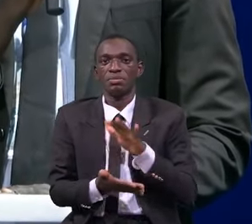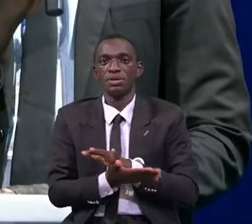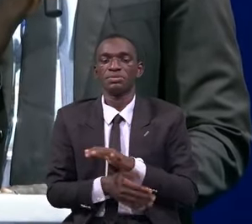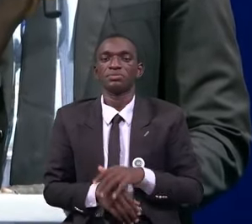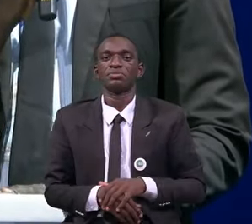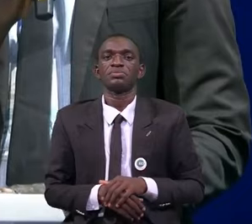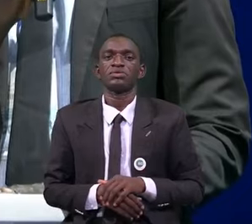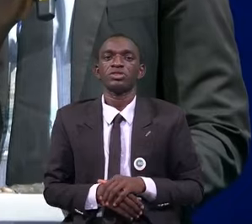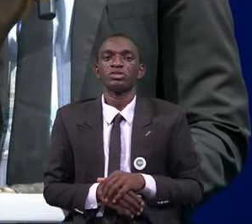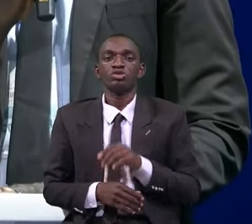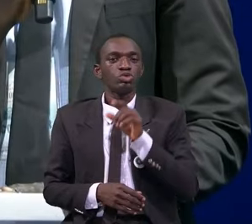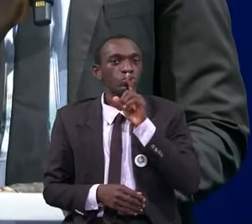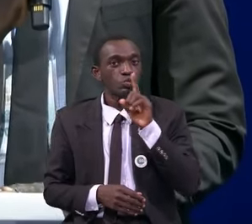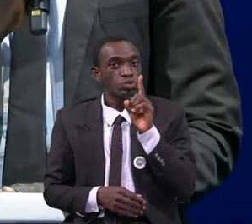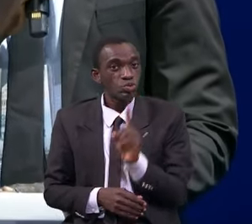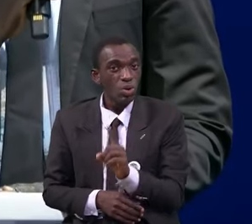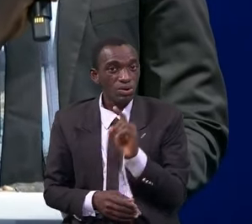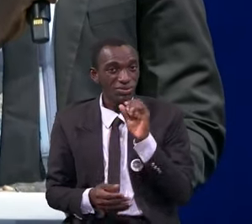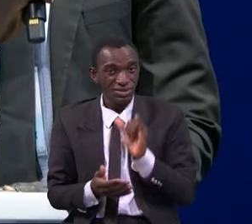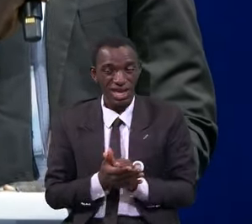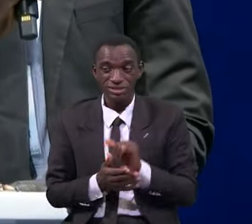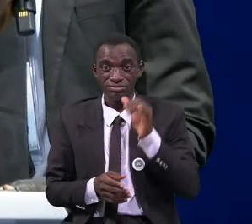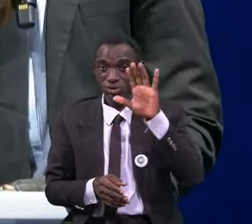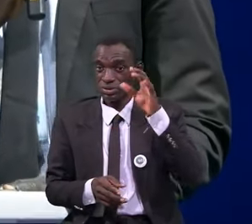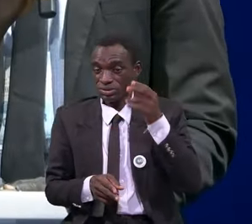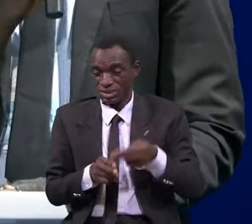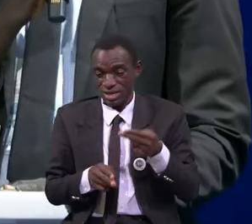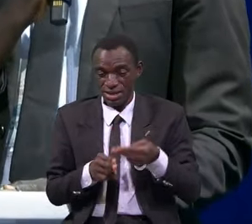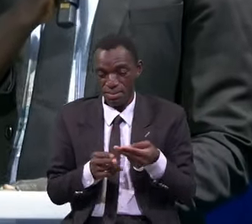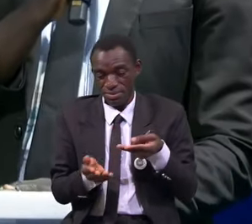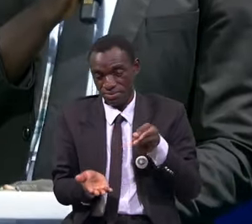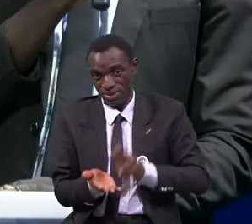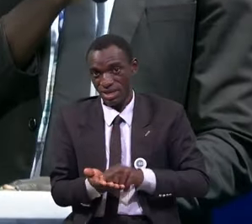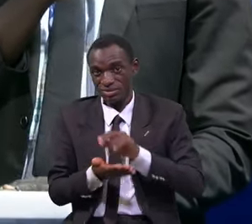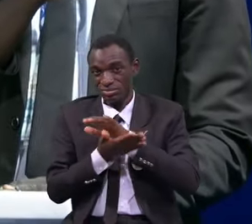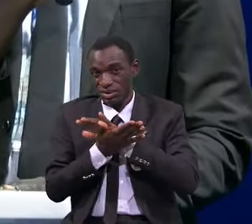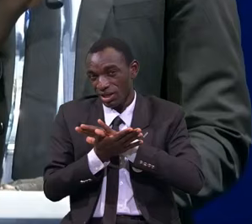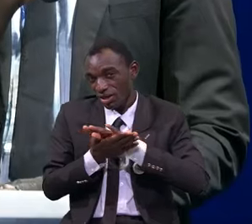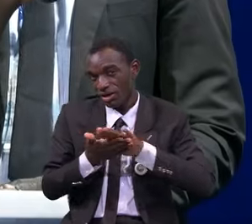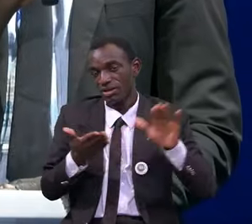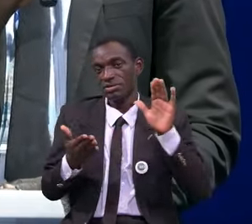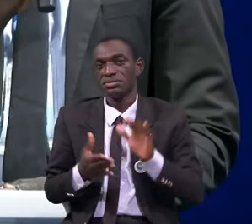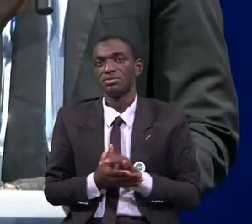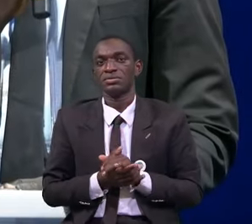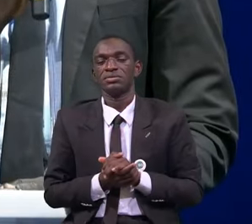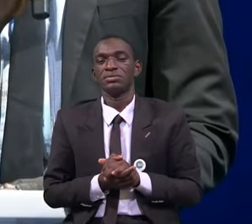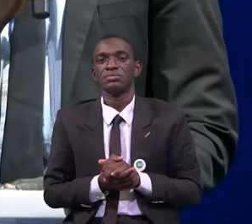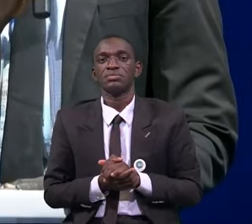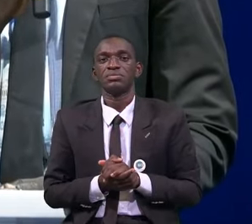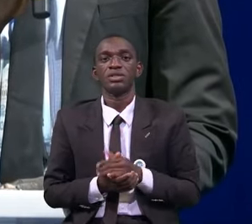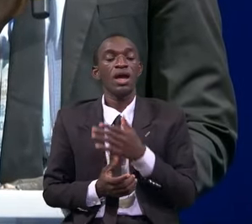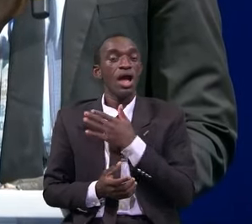l'affiche. Ensure that they write with block letters. Ils écrivent en majuscules.